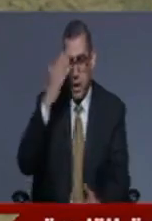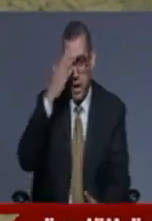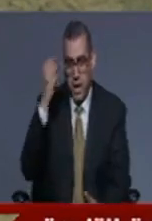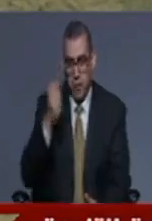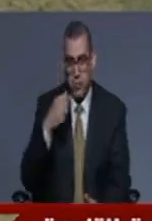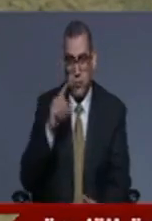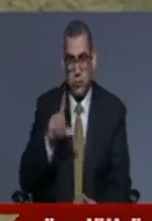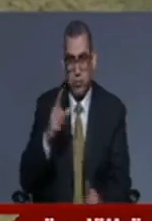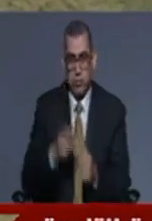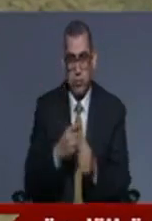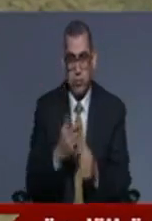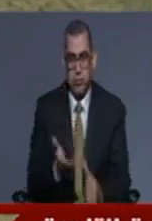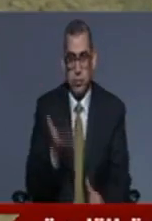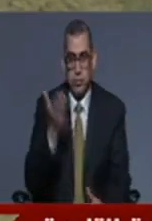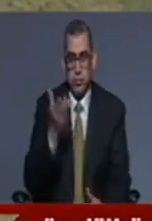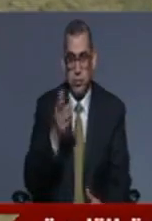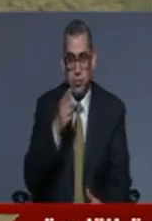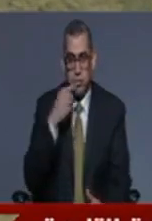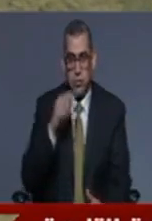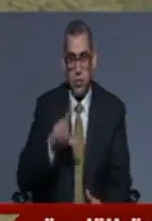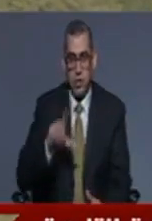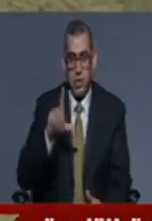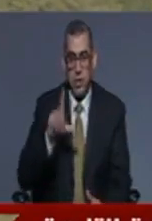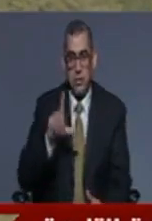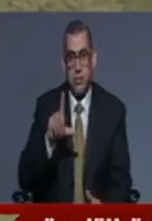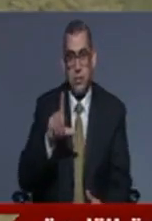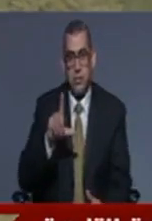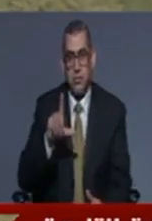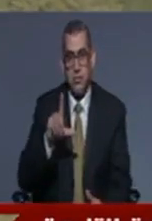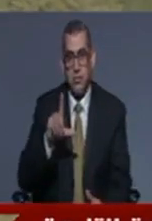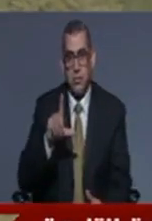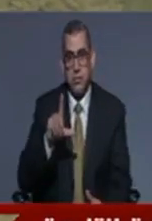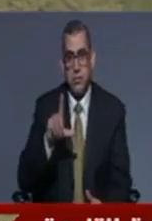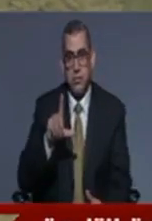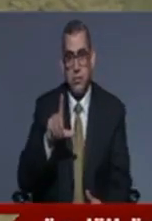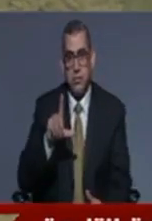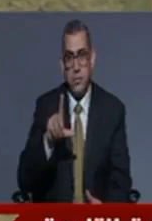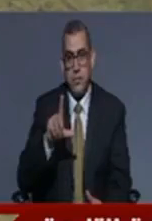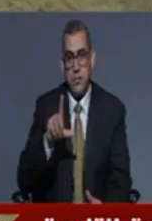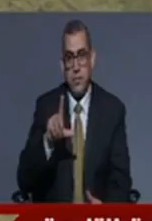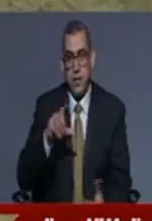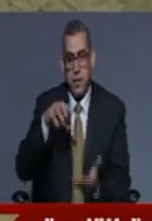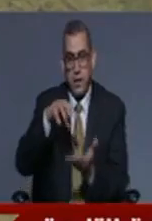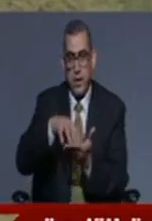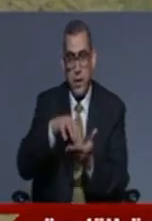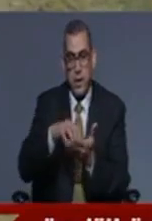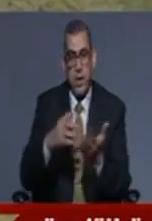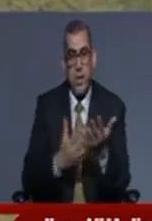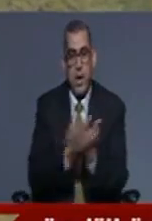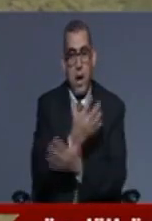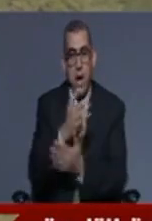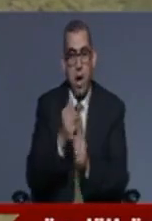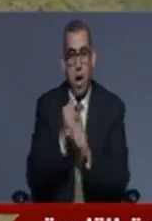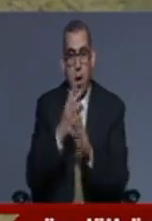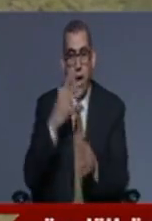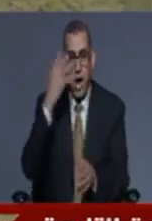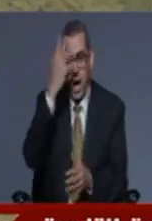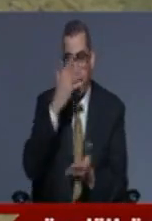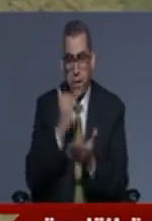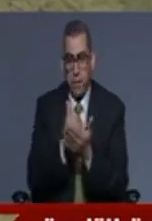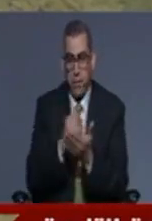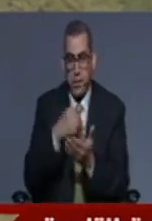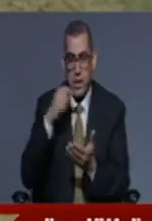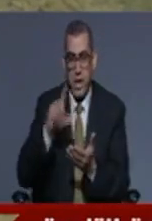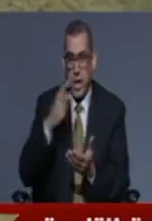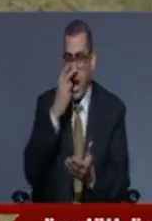معالي يوسف محمد رائد منطقة التجارة الحرة الأفريقية ورئيس السابق